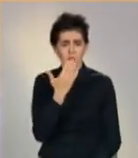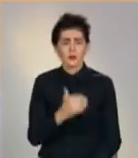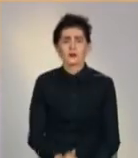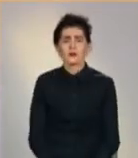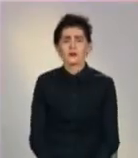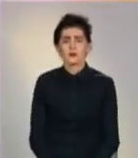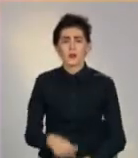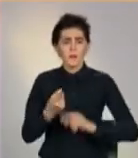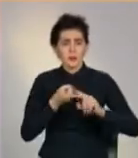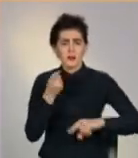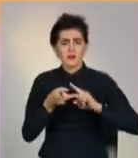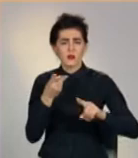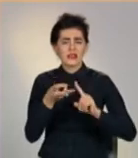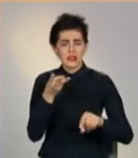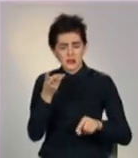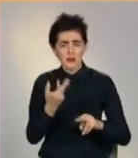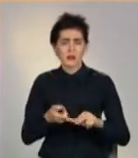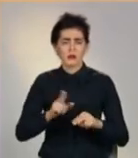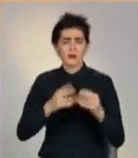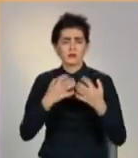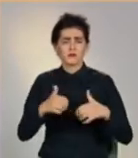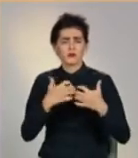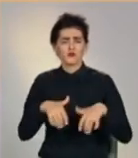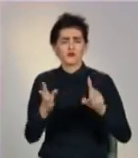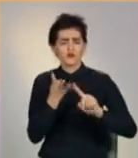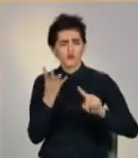два, три, чотири,